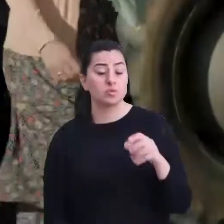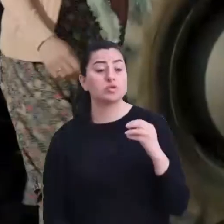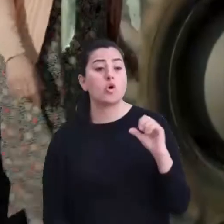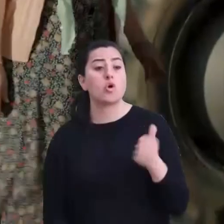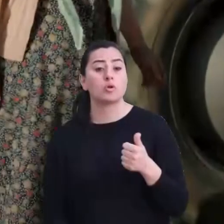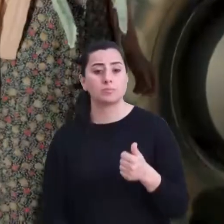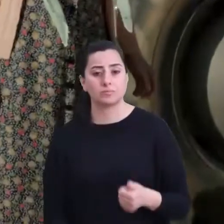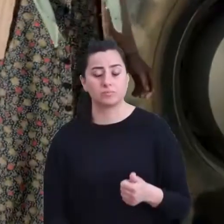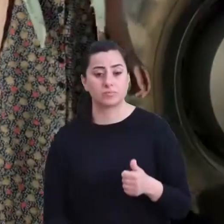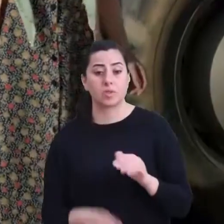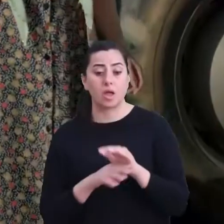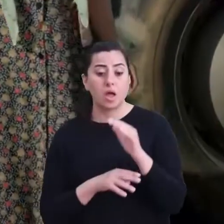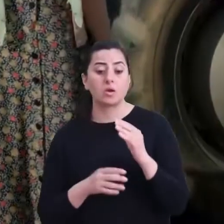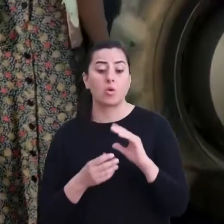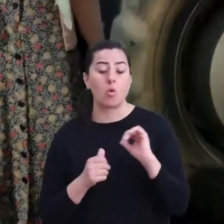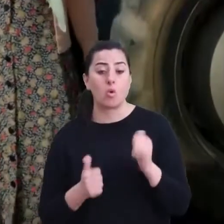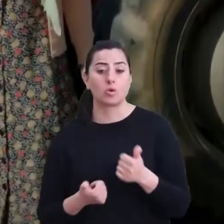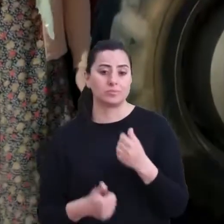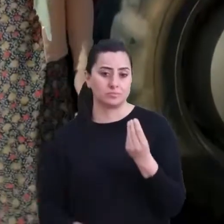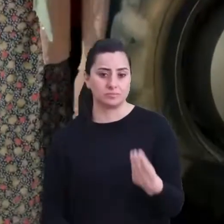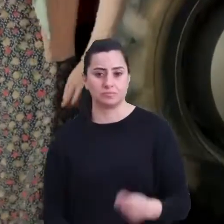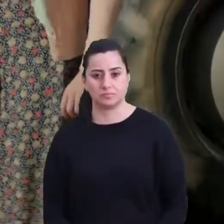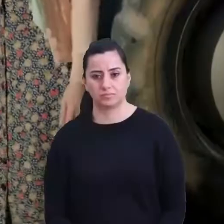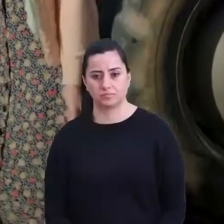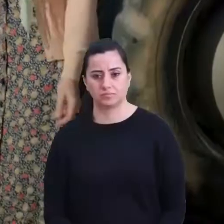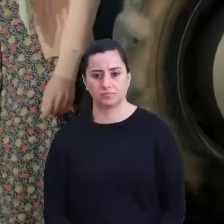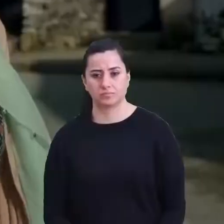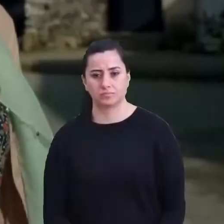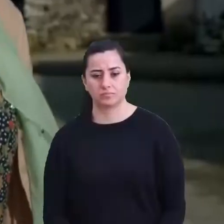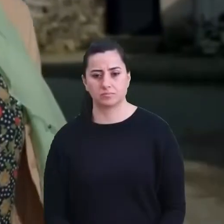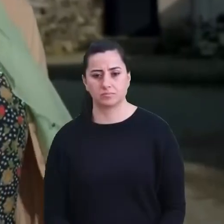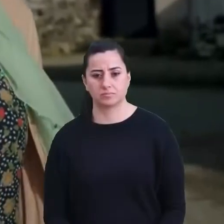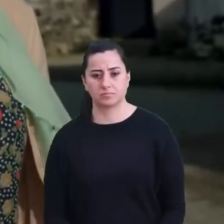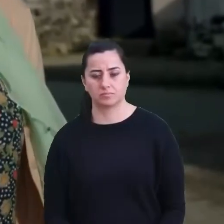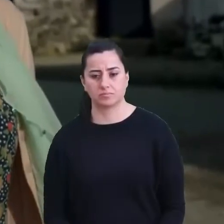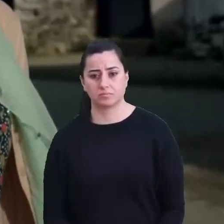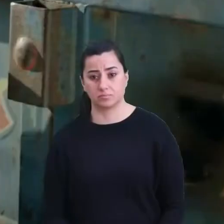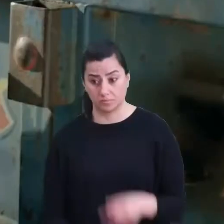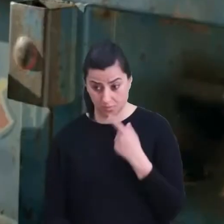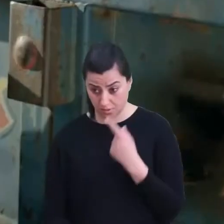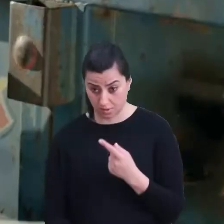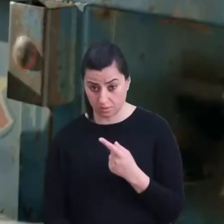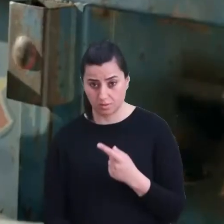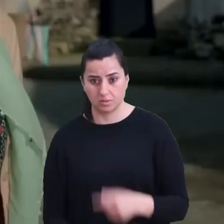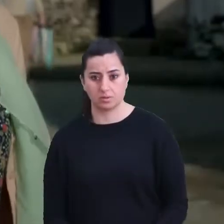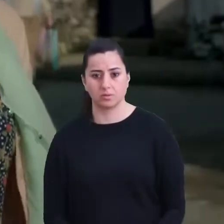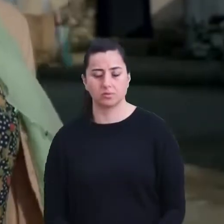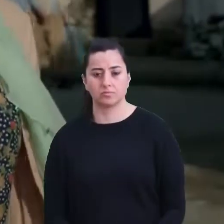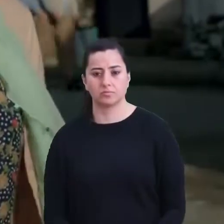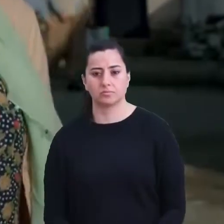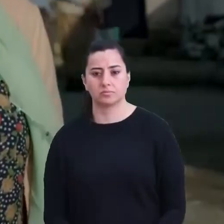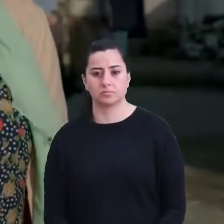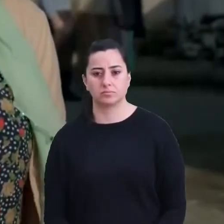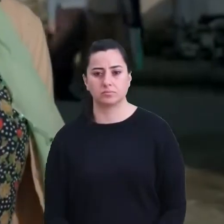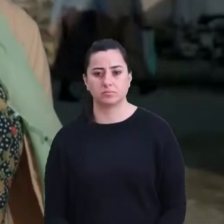çok önemliymiş. Hayat memat meselesi dedi. Endişelenerek baktı. Öyle mi dedi?